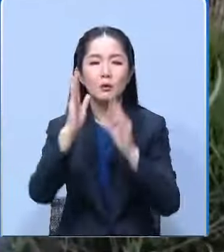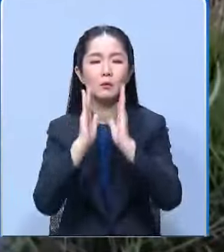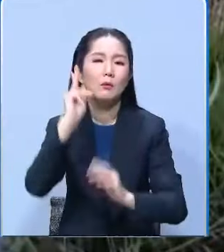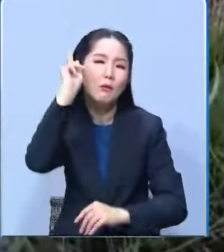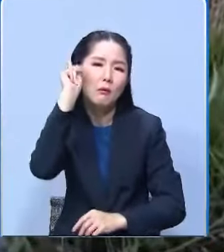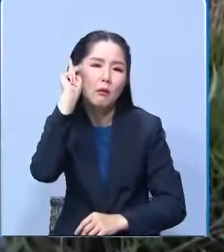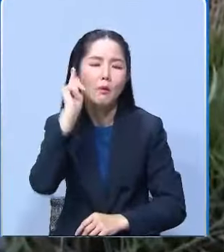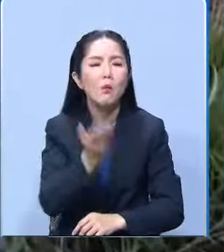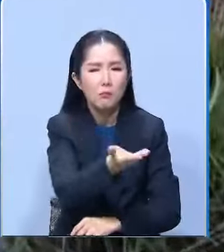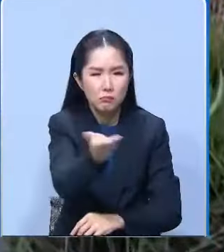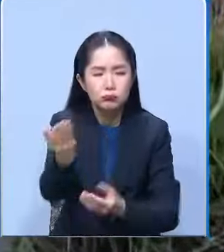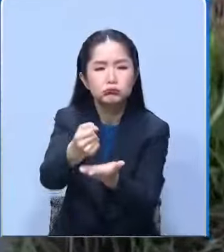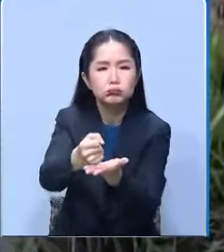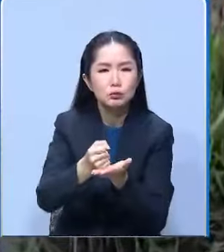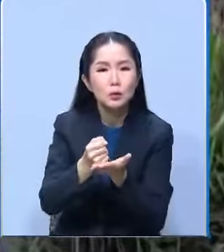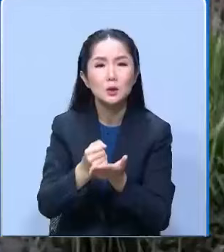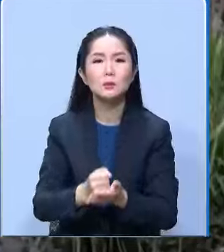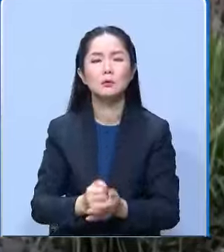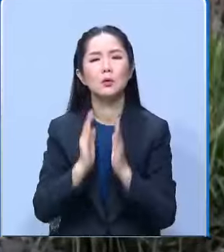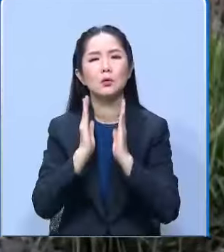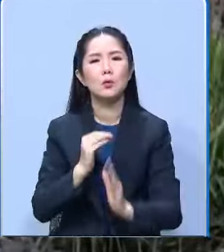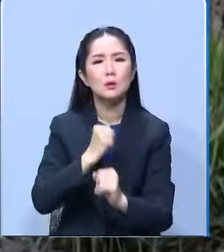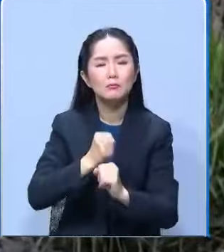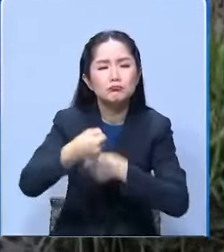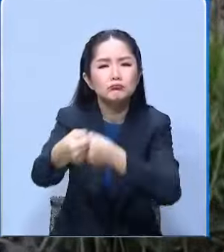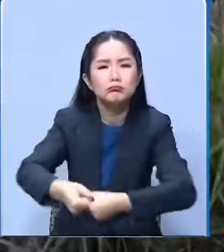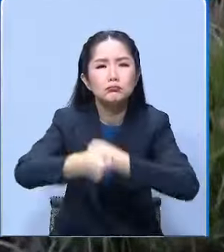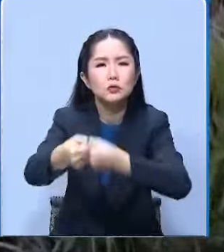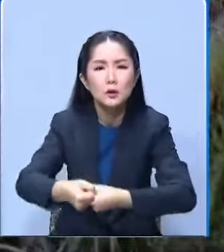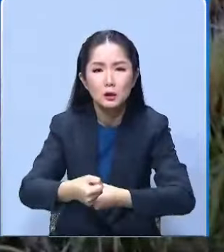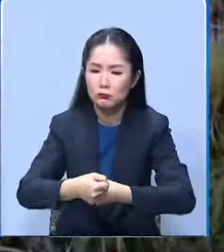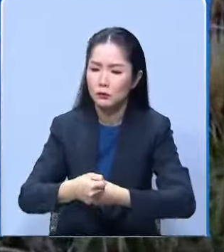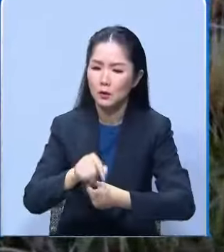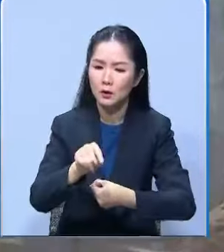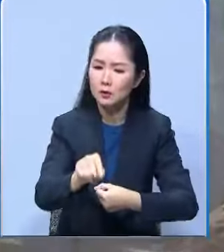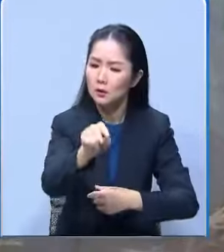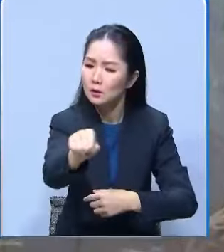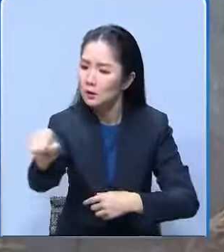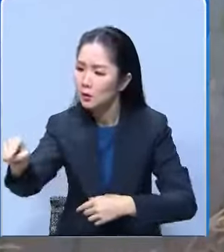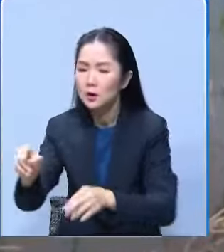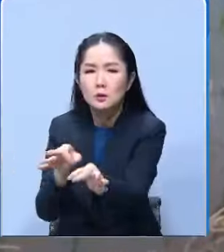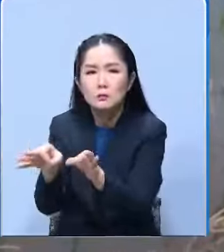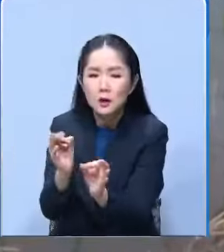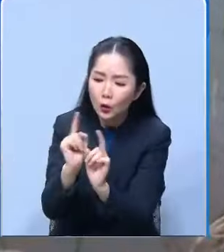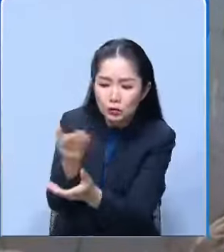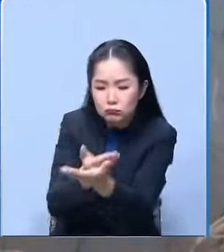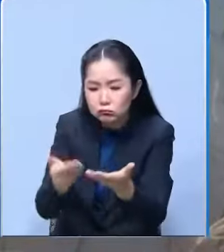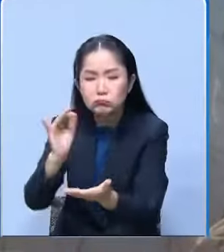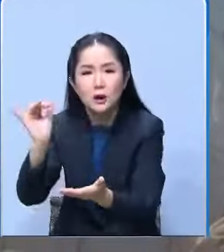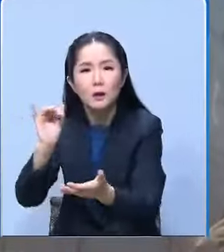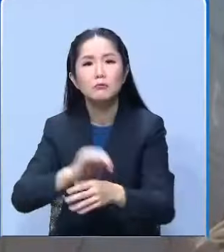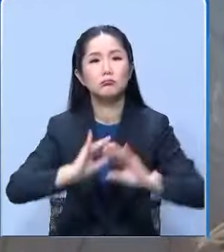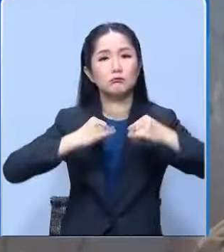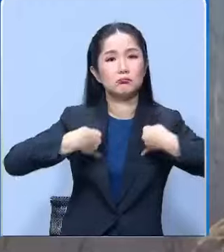เป็นธรรมหน่อยเพราะเพื่อนเกษตรกรที่เดือดร้อนยังไม่ได้ปรึกษากันว่าจะดำเนินการยังไงดีอยากจะให้เจ้าของไร่อ้อยมาพูดคุย